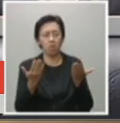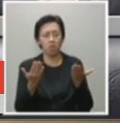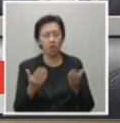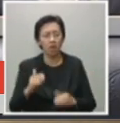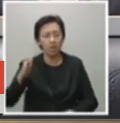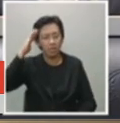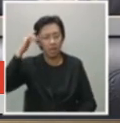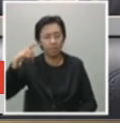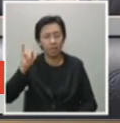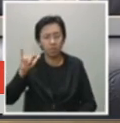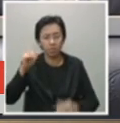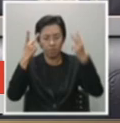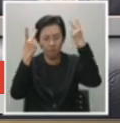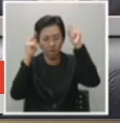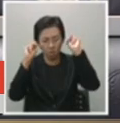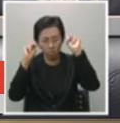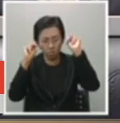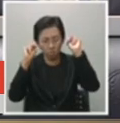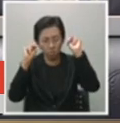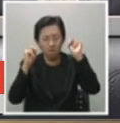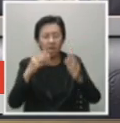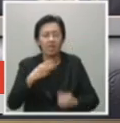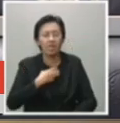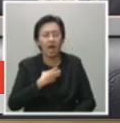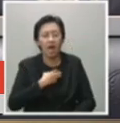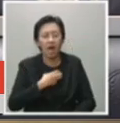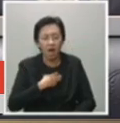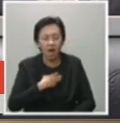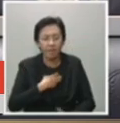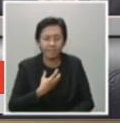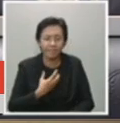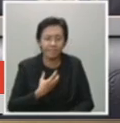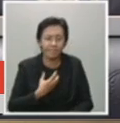ชาเป็นนายกรัฐมนตรีอยู่ก็คงอยากที่จะเ